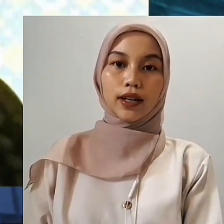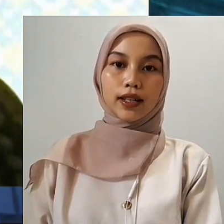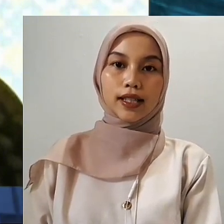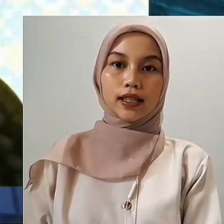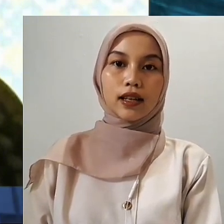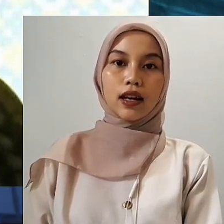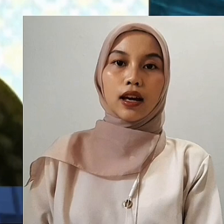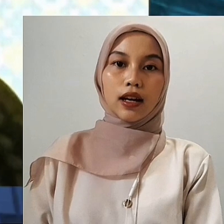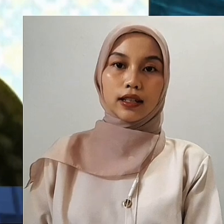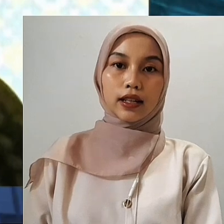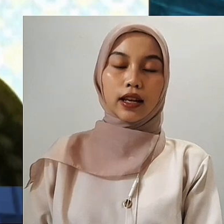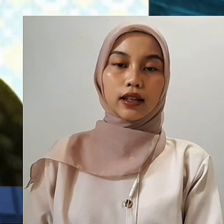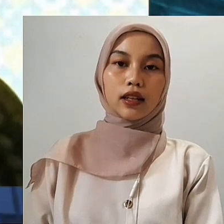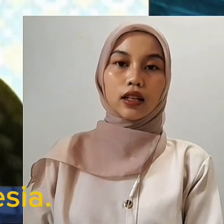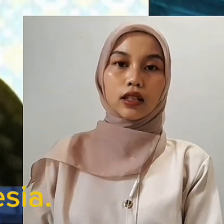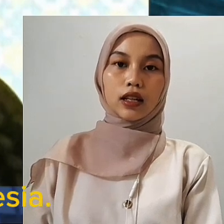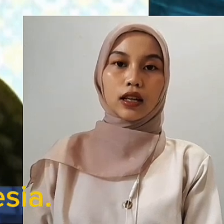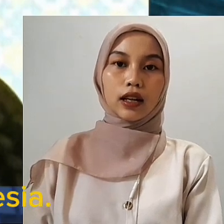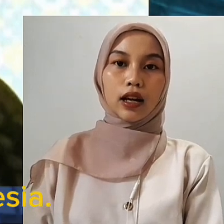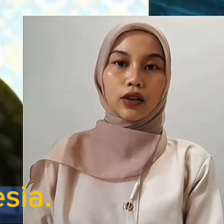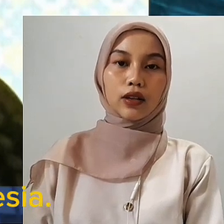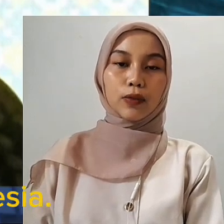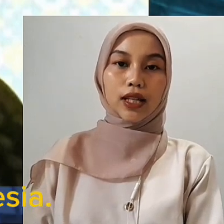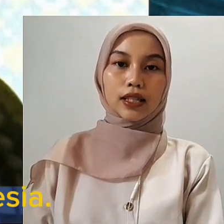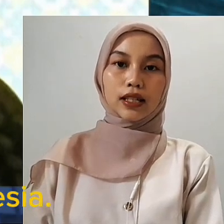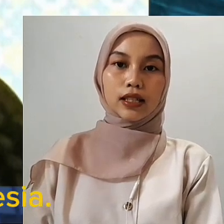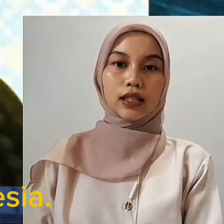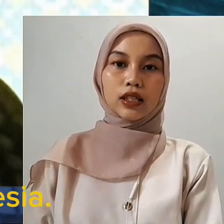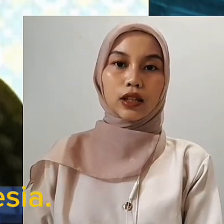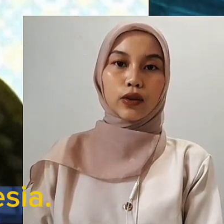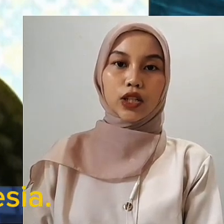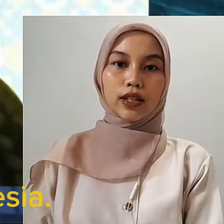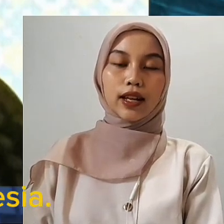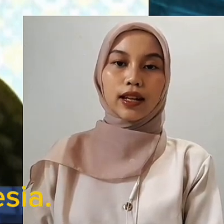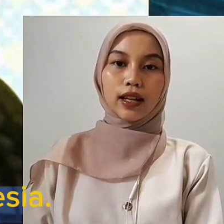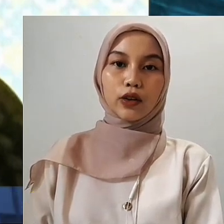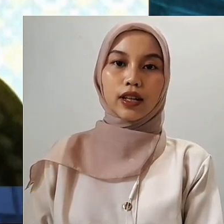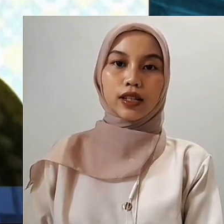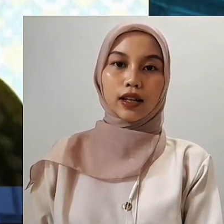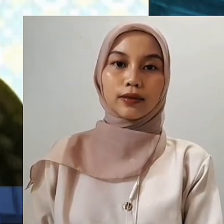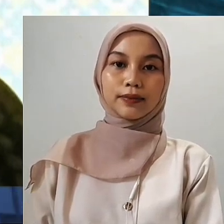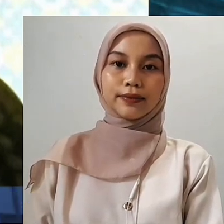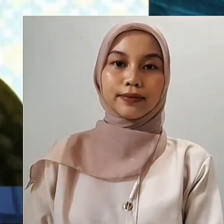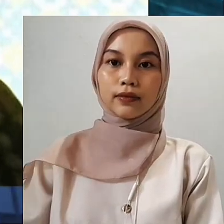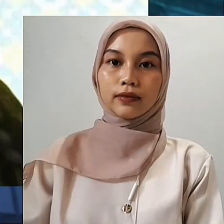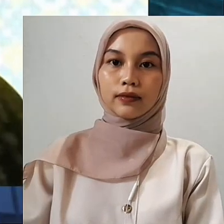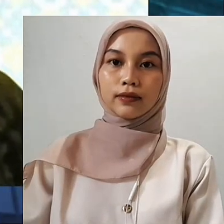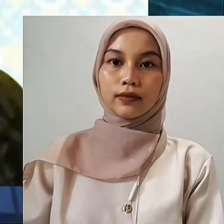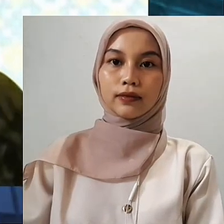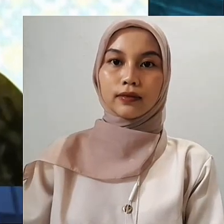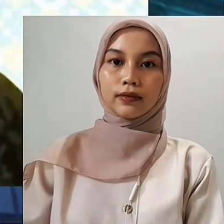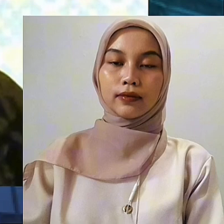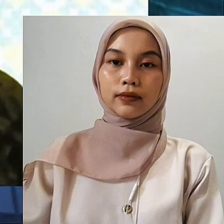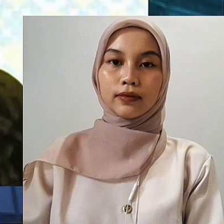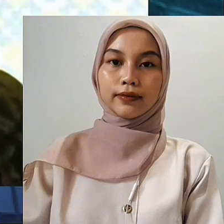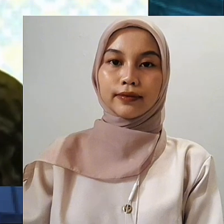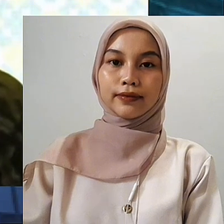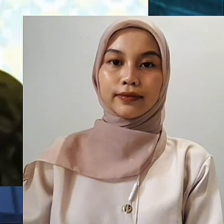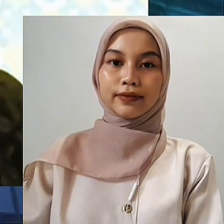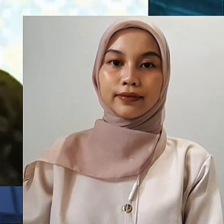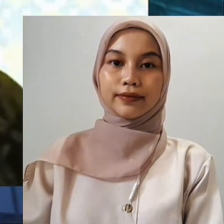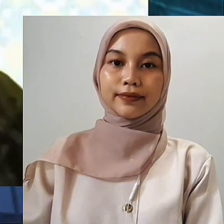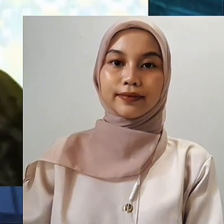public awareness regarding the current measles situation in Indonesia. Tanpa